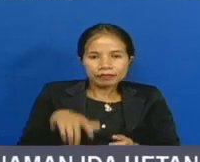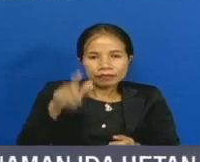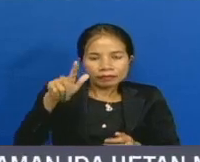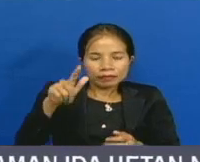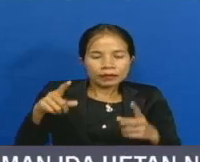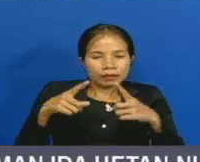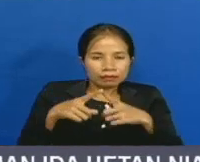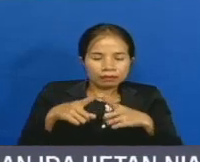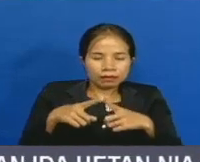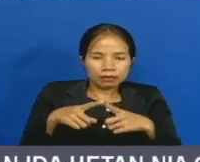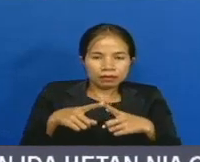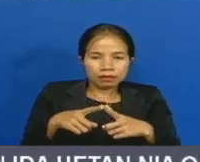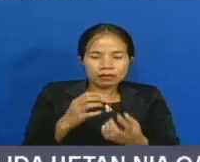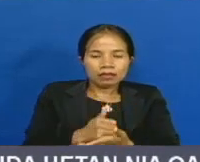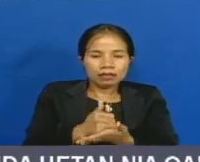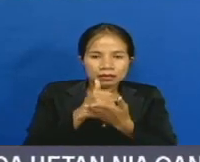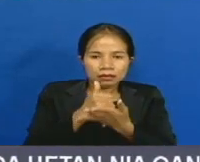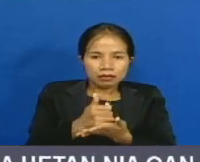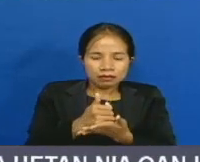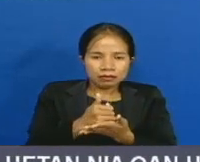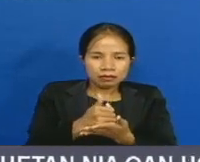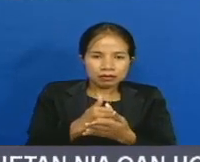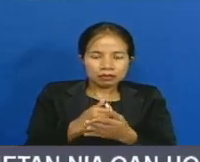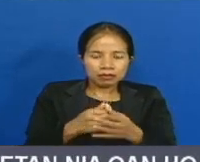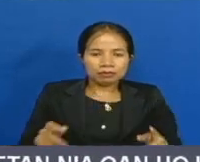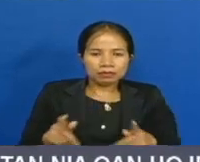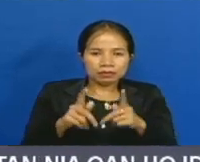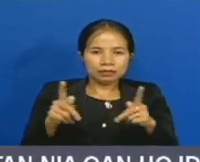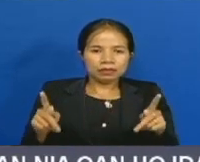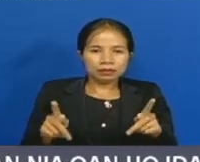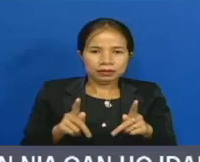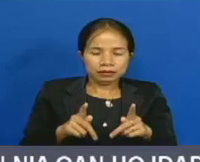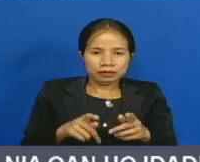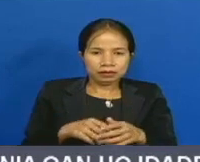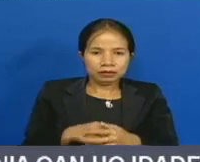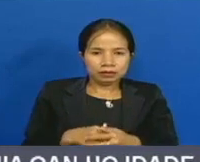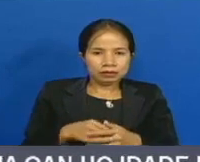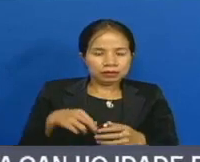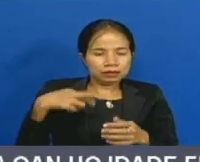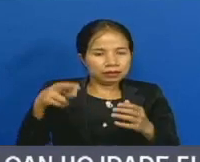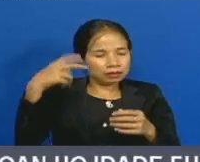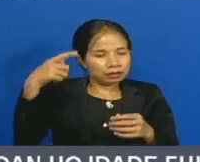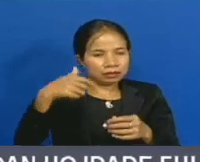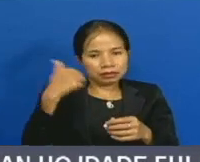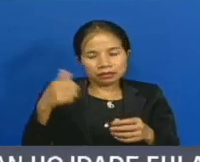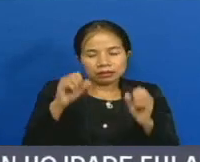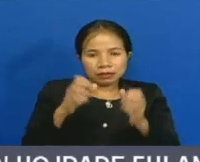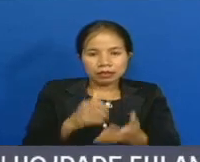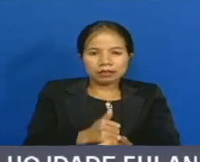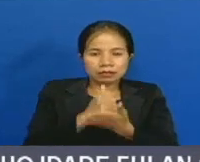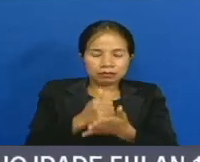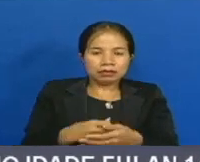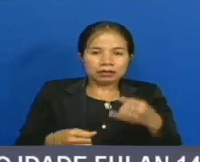ya atendimento ba publiku alternatif sih para bela ajuda notariado